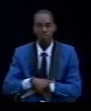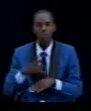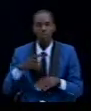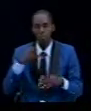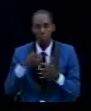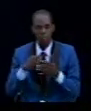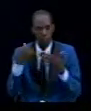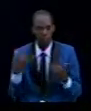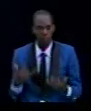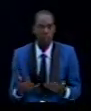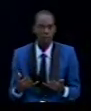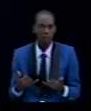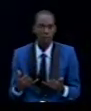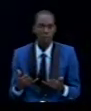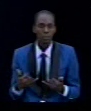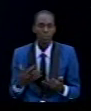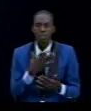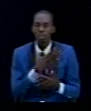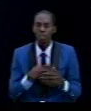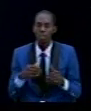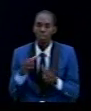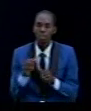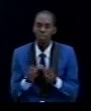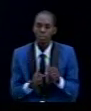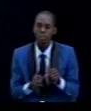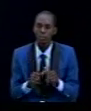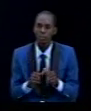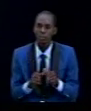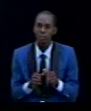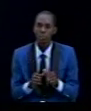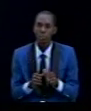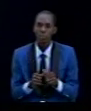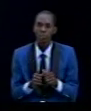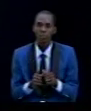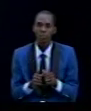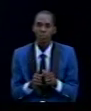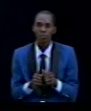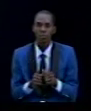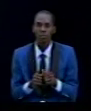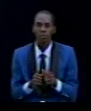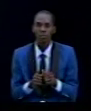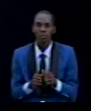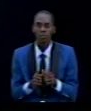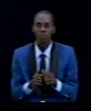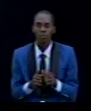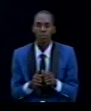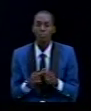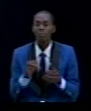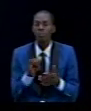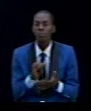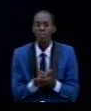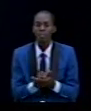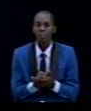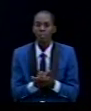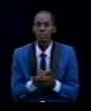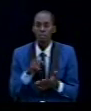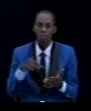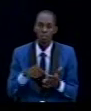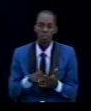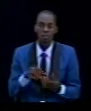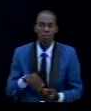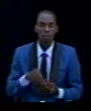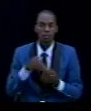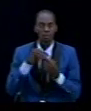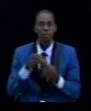secrets de l'ennemi. That every secret affair of the enemy. Que la croisade de maintenant. That this particular global crusade. Que